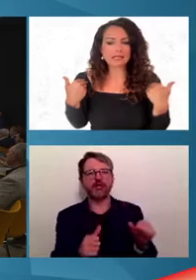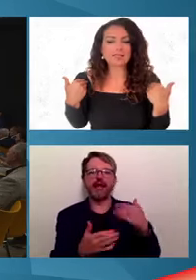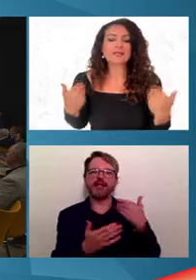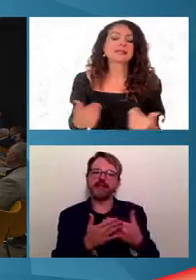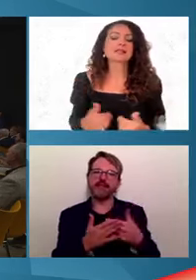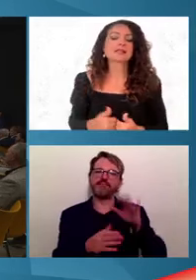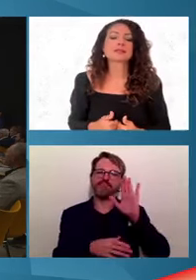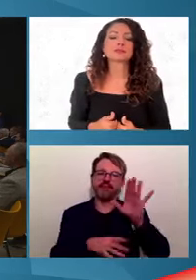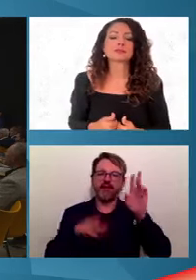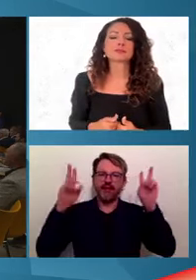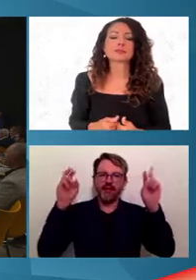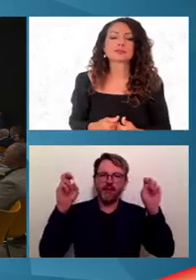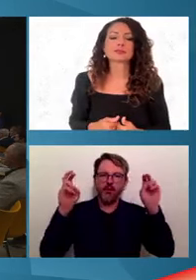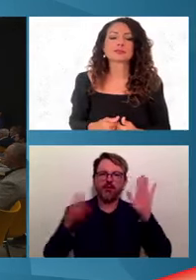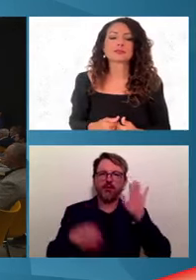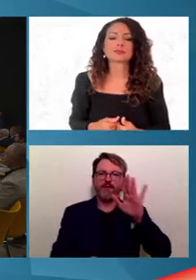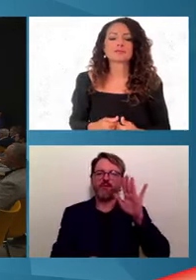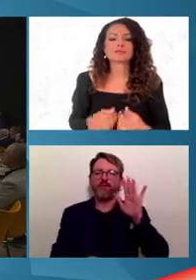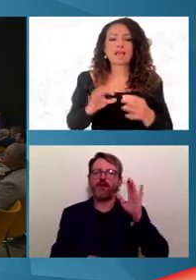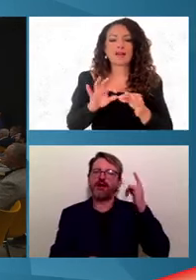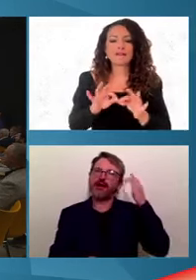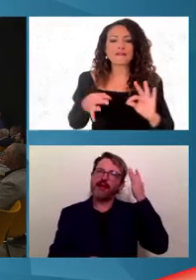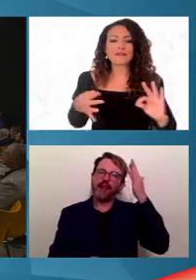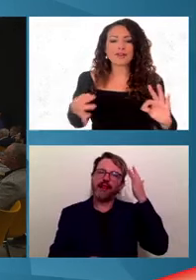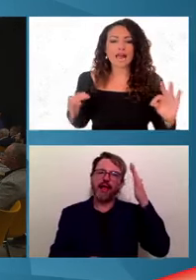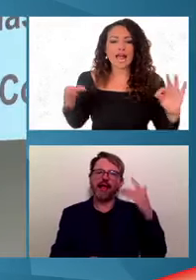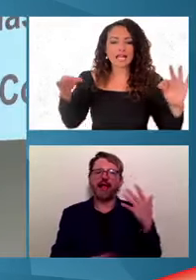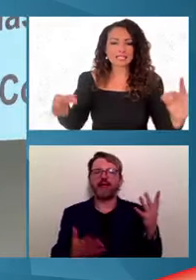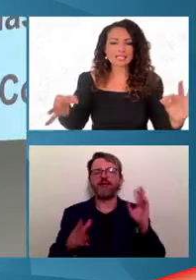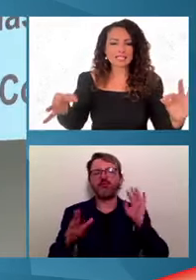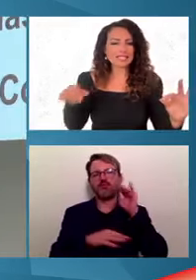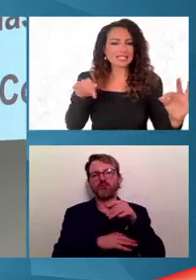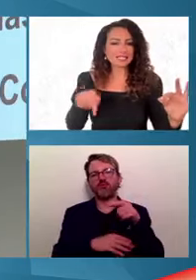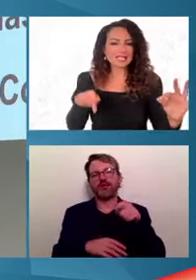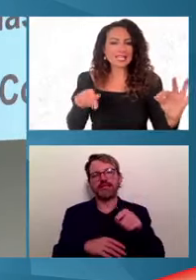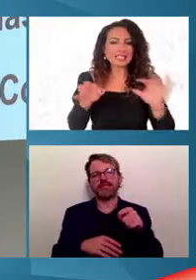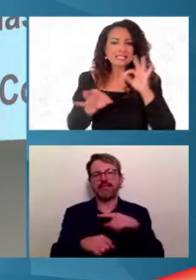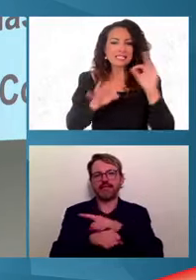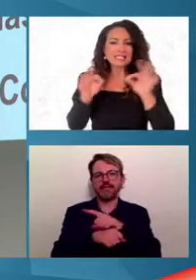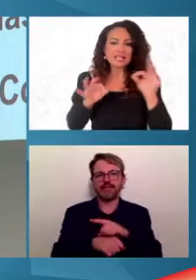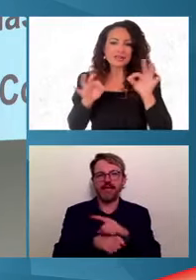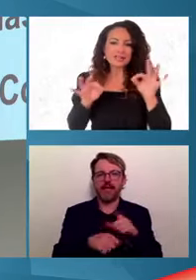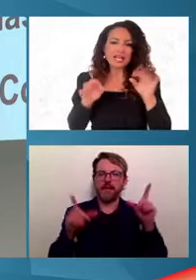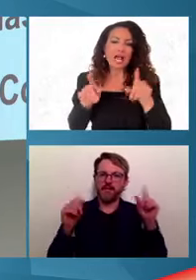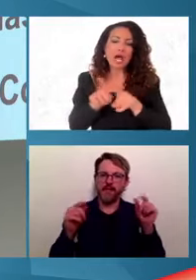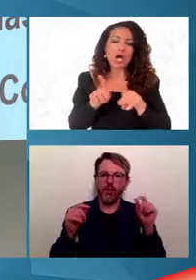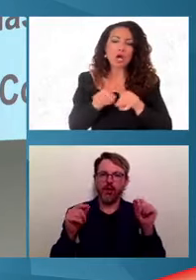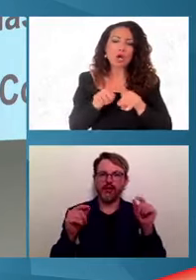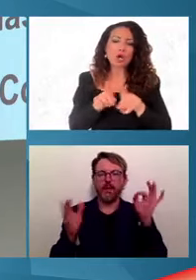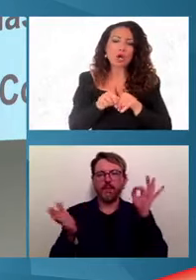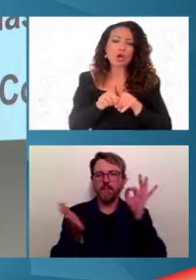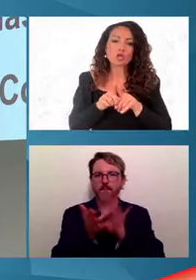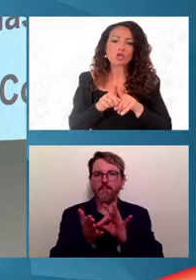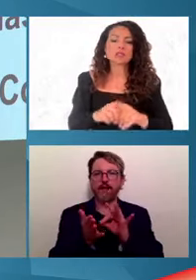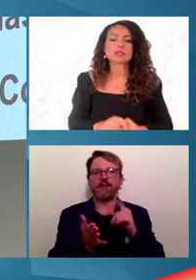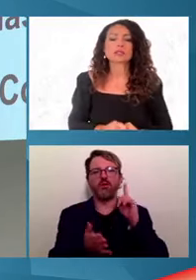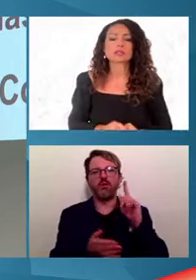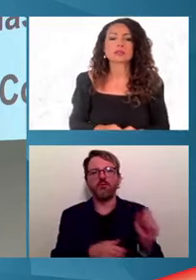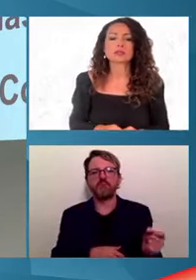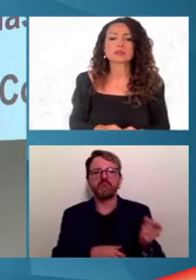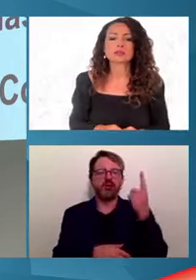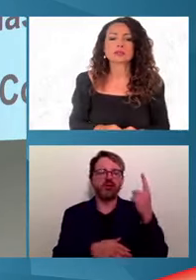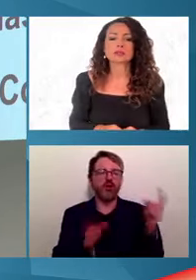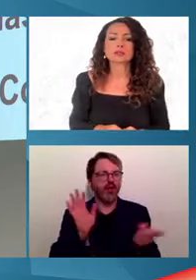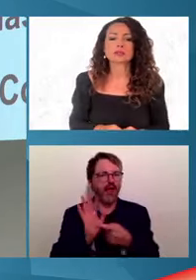Sie für Ihre Gedanken zu dieser Legislatur bedeutungsvollen Momenten und ja,